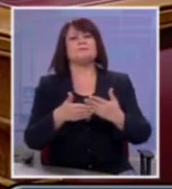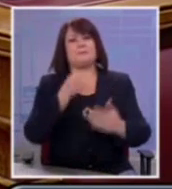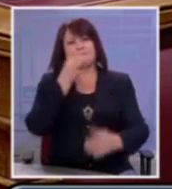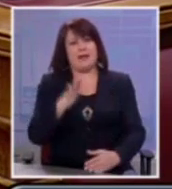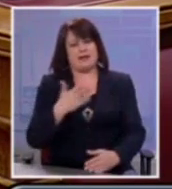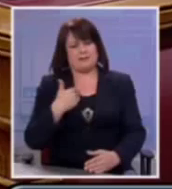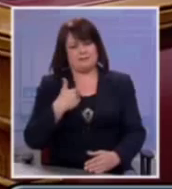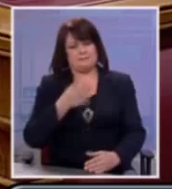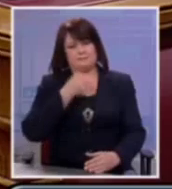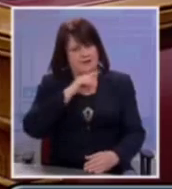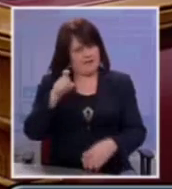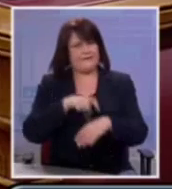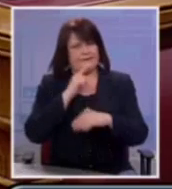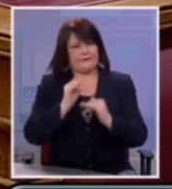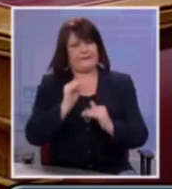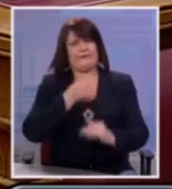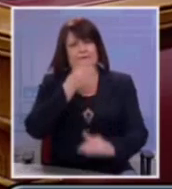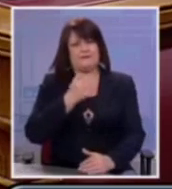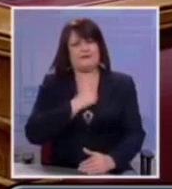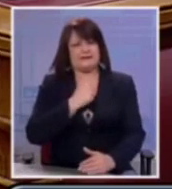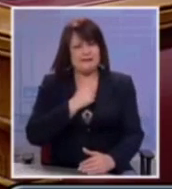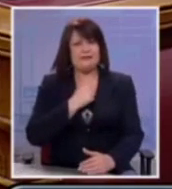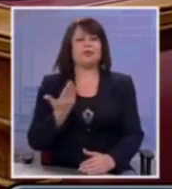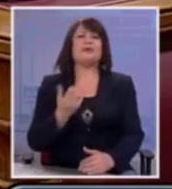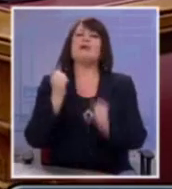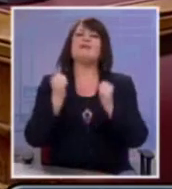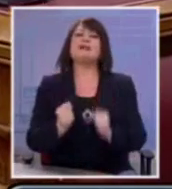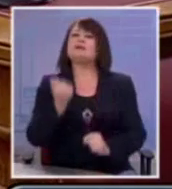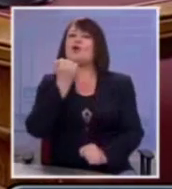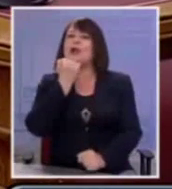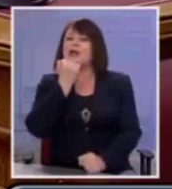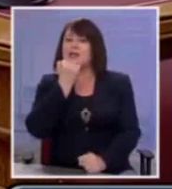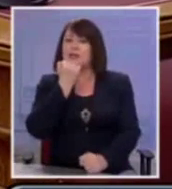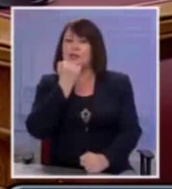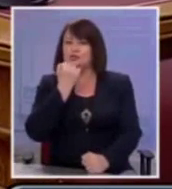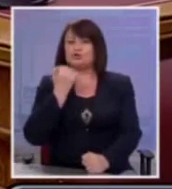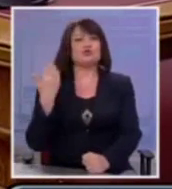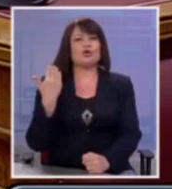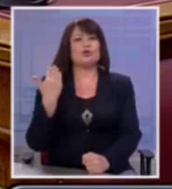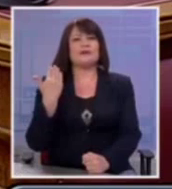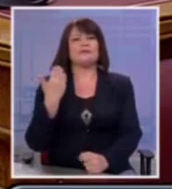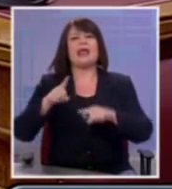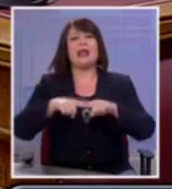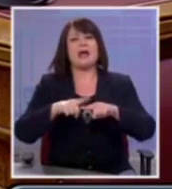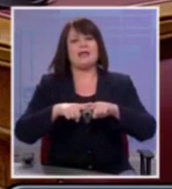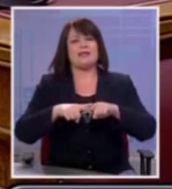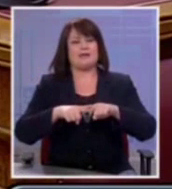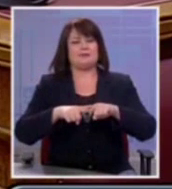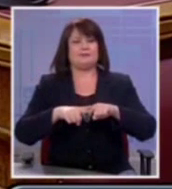υποστηρίξει και υποστηρίζω ακόμα ότι το βασικό λάθος που έγινε με την ένταξη Ελλάδας στο